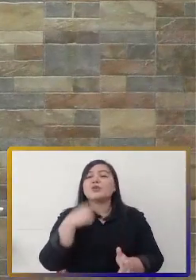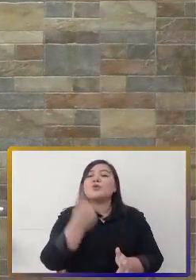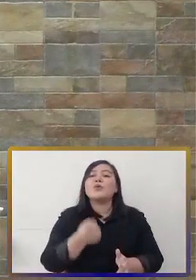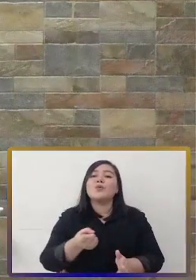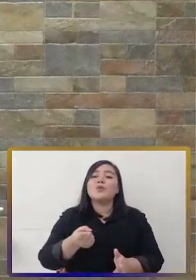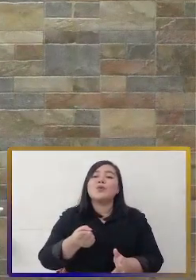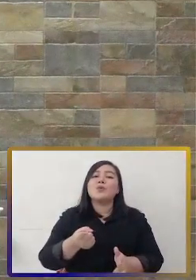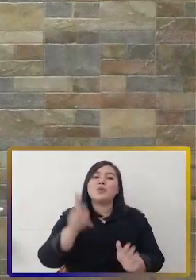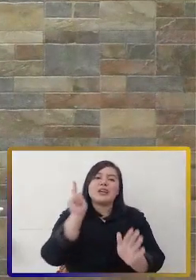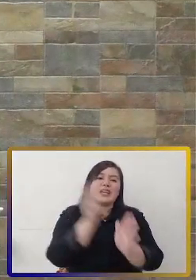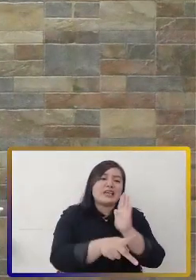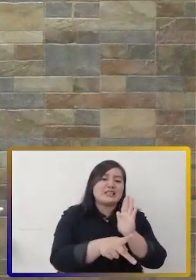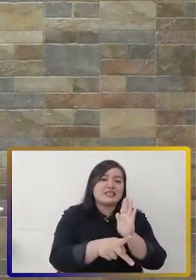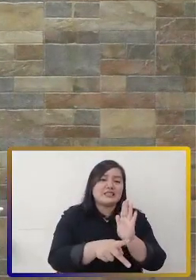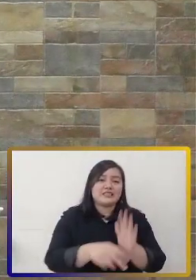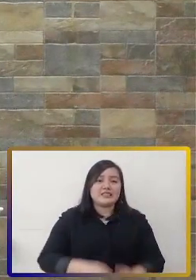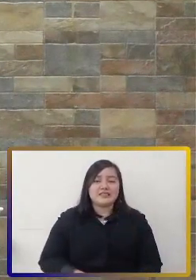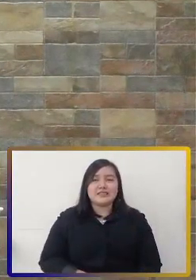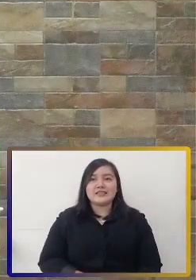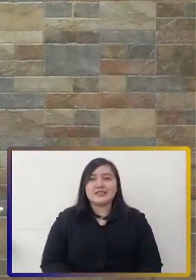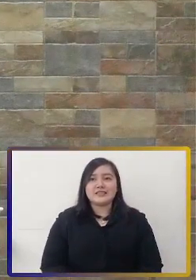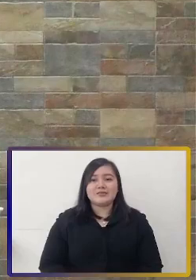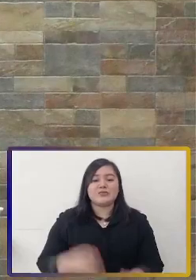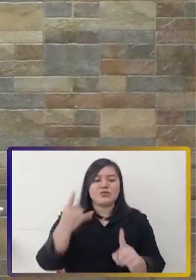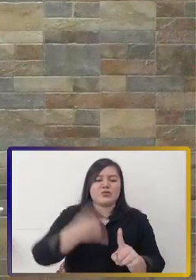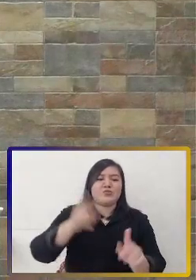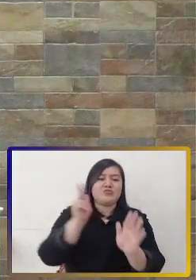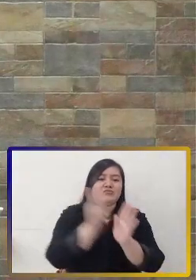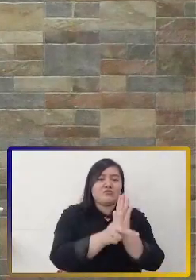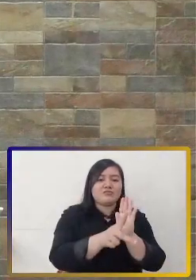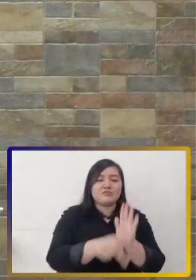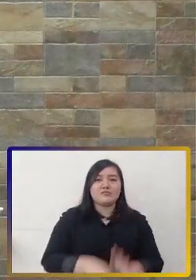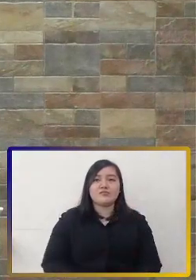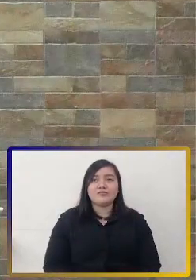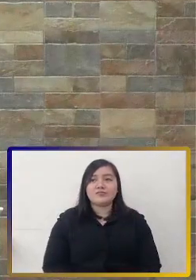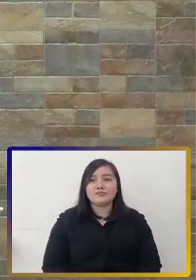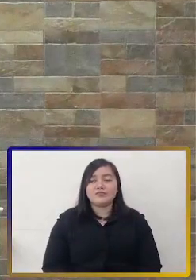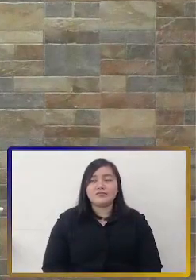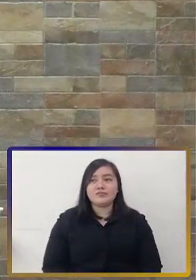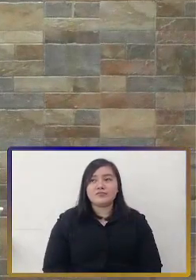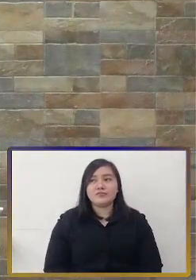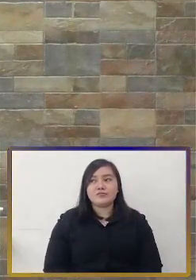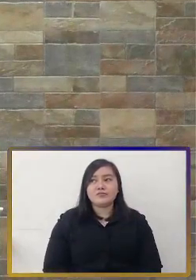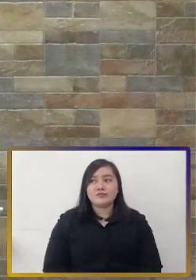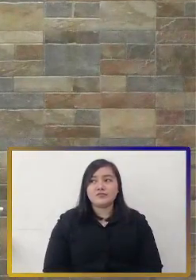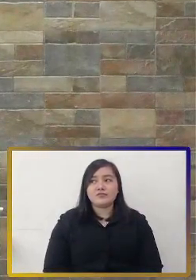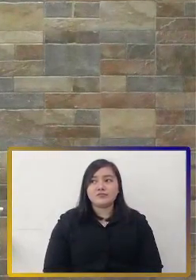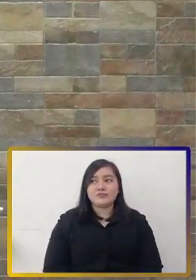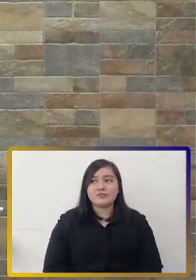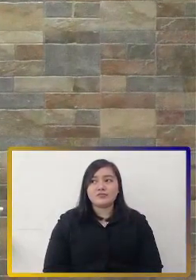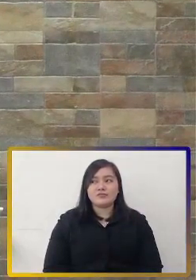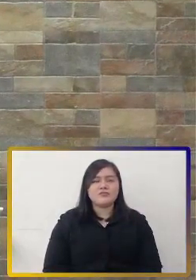So sinasabi ko sa as far as the apostles, all right, is concerned. So makikita po natin, dumating na po